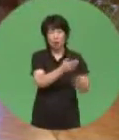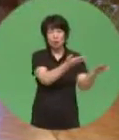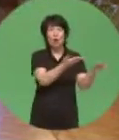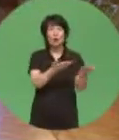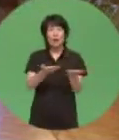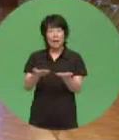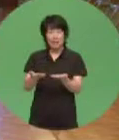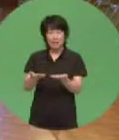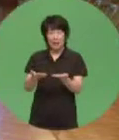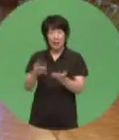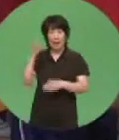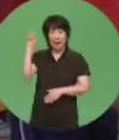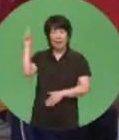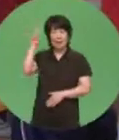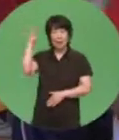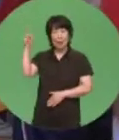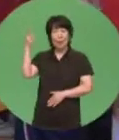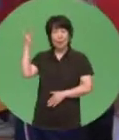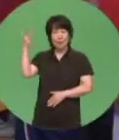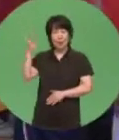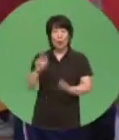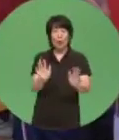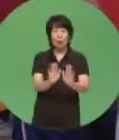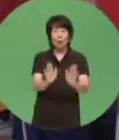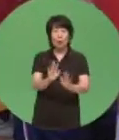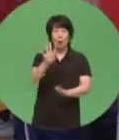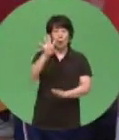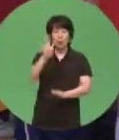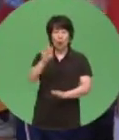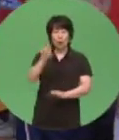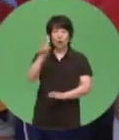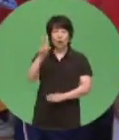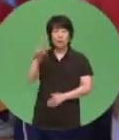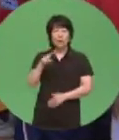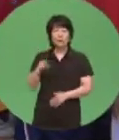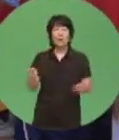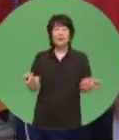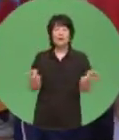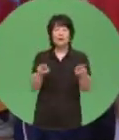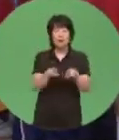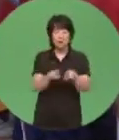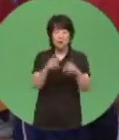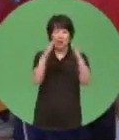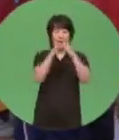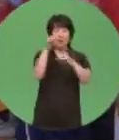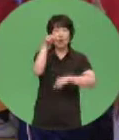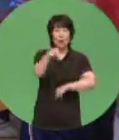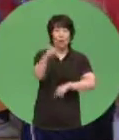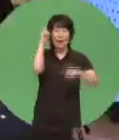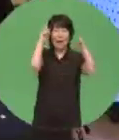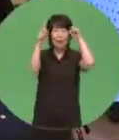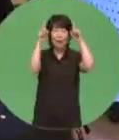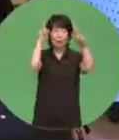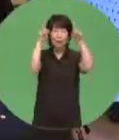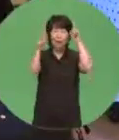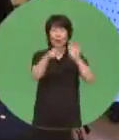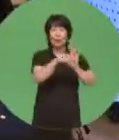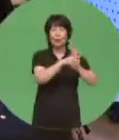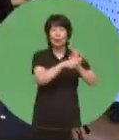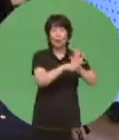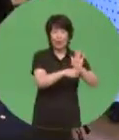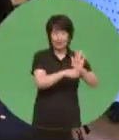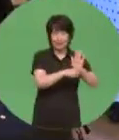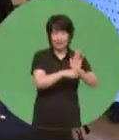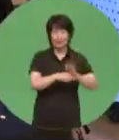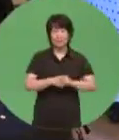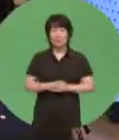招待して42人の生駒市の子どもたちと一緒に屋外で思いっきり遊んでもらうプログラム